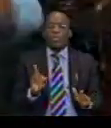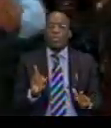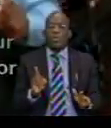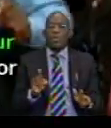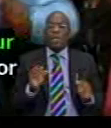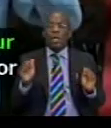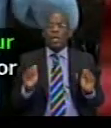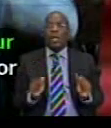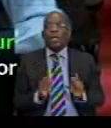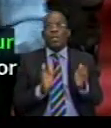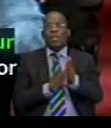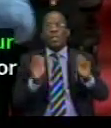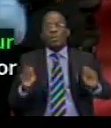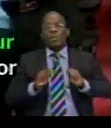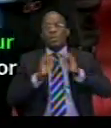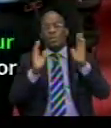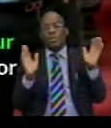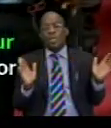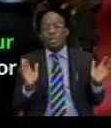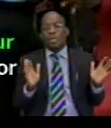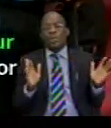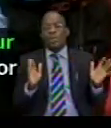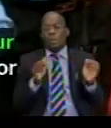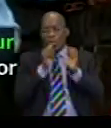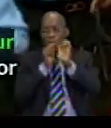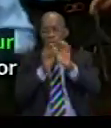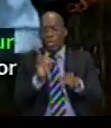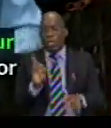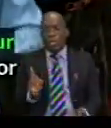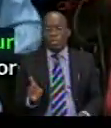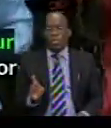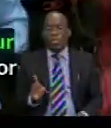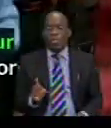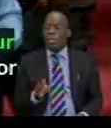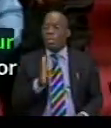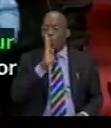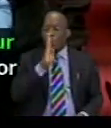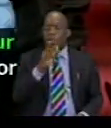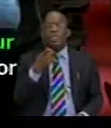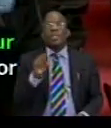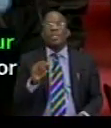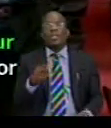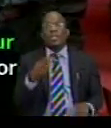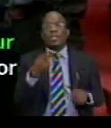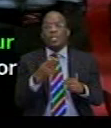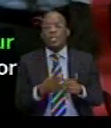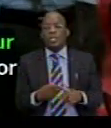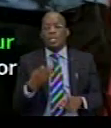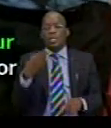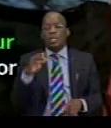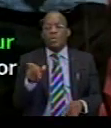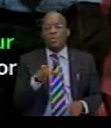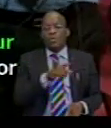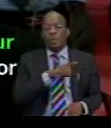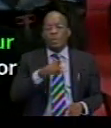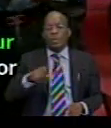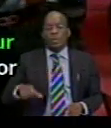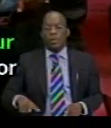Alléluia. Alléluia. Béni soit le nom du Seigneur.